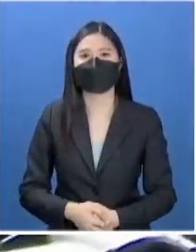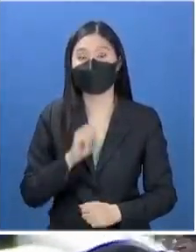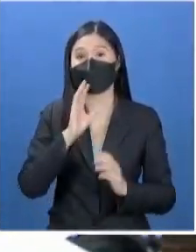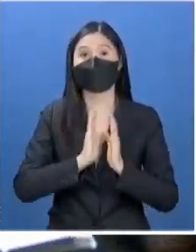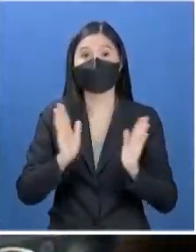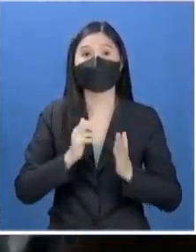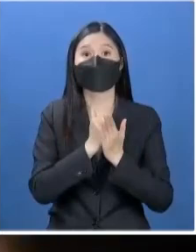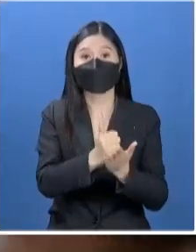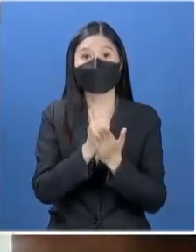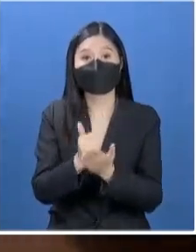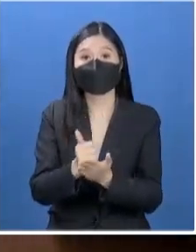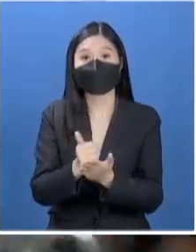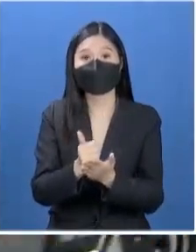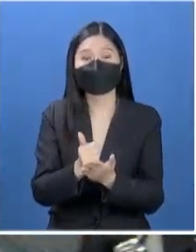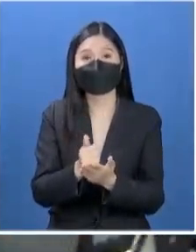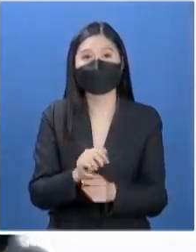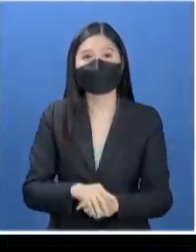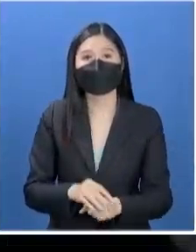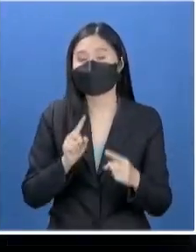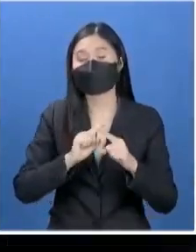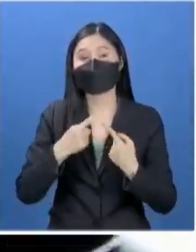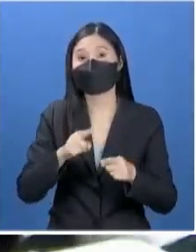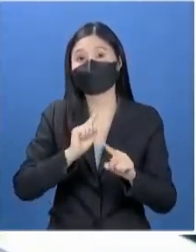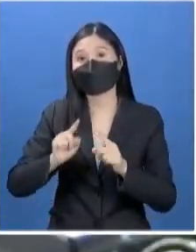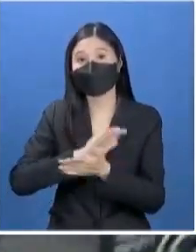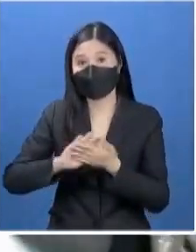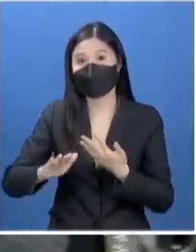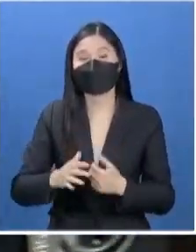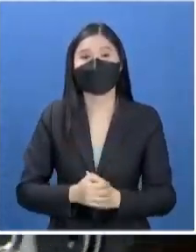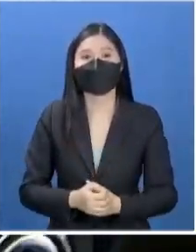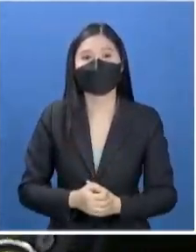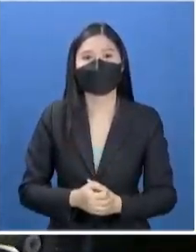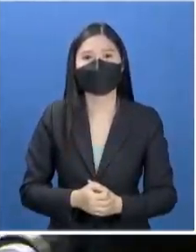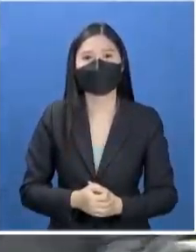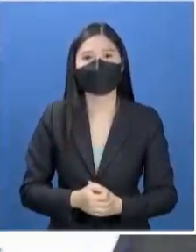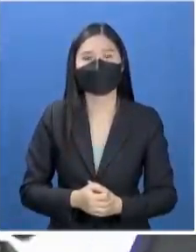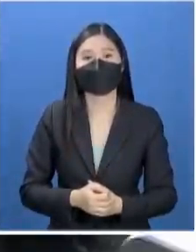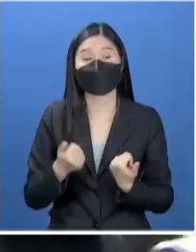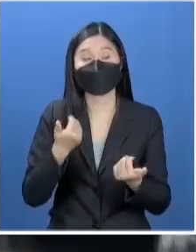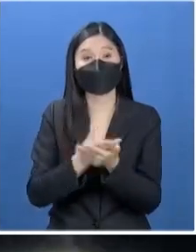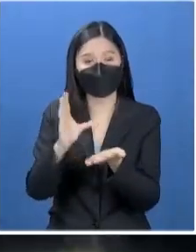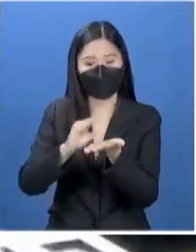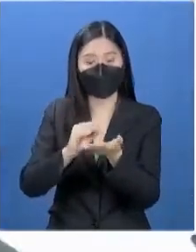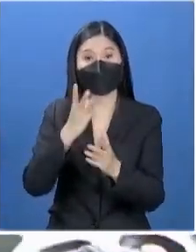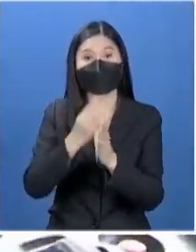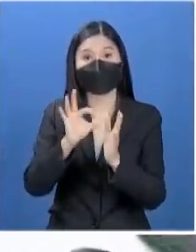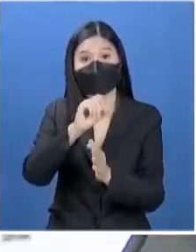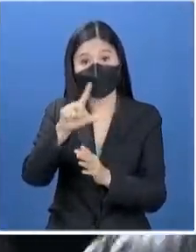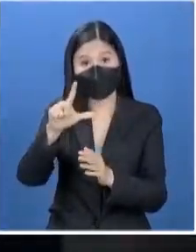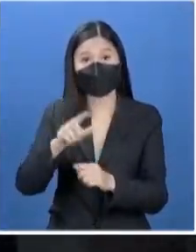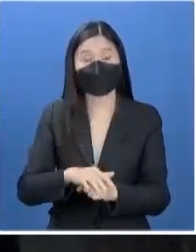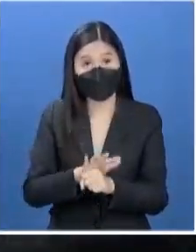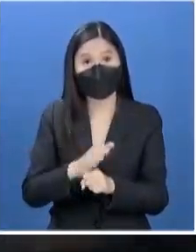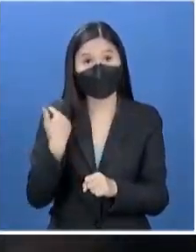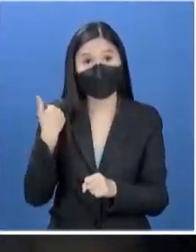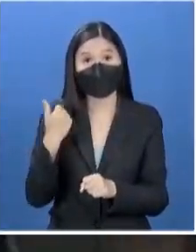ครับที่ช่วยคุณนาเผยต่อแล้วก็ที่อย่างเรียบร้อยครับเดี๋ยววันหลังก็คงได้เจอกันครับ ใช่เขาบอกว่าตอนนี้งบกทม.เหลือแค่90ล้าน เดี๋ยวให้ท่าน